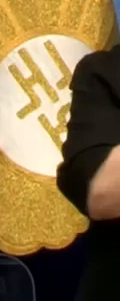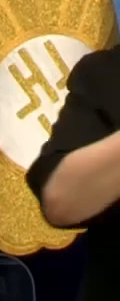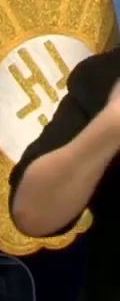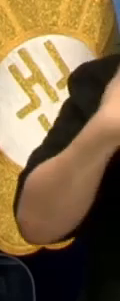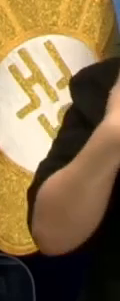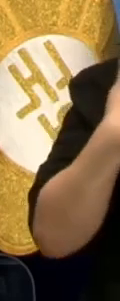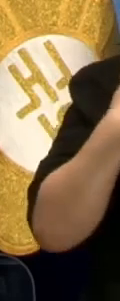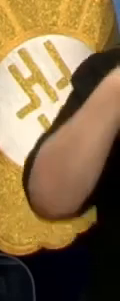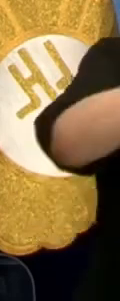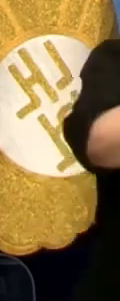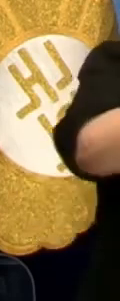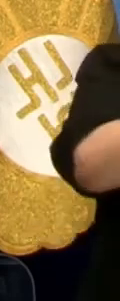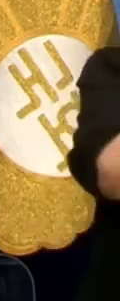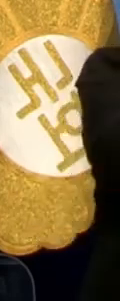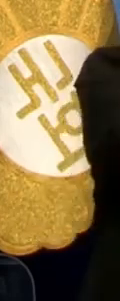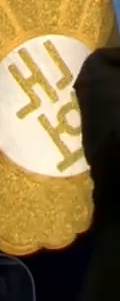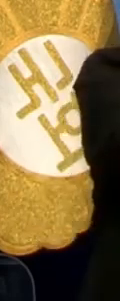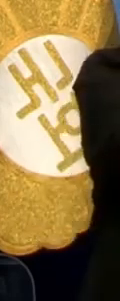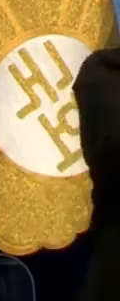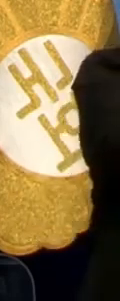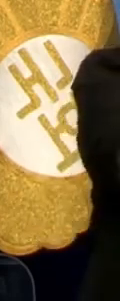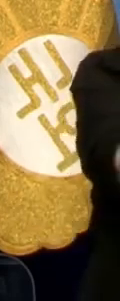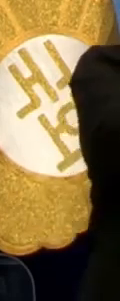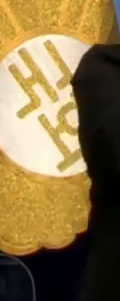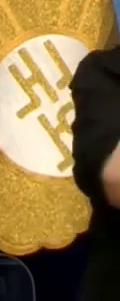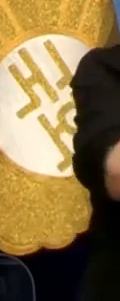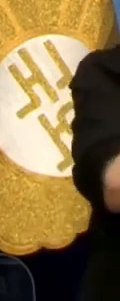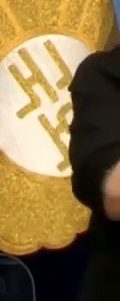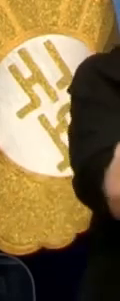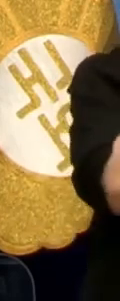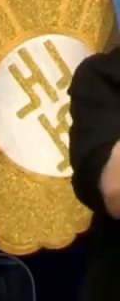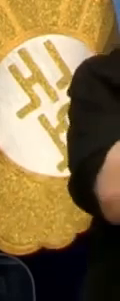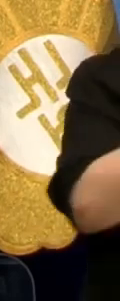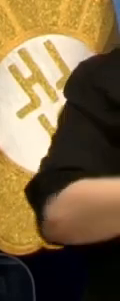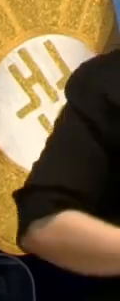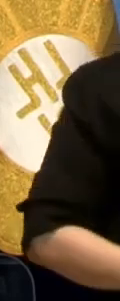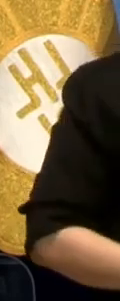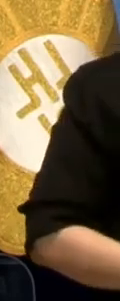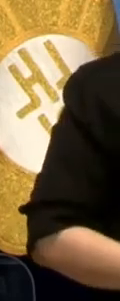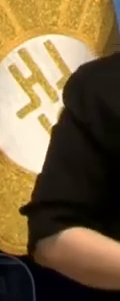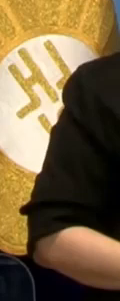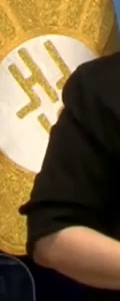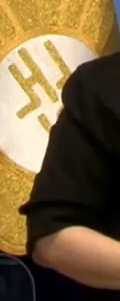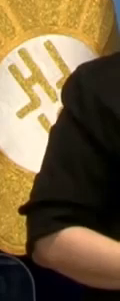우리 계획에 따라서 재원을 마련할 수 있다 이 말씀을 드립니다.